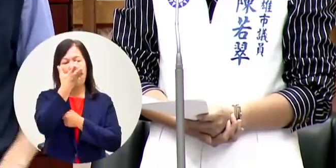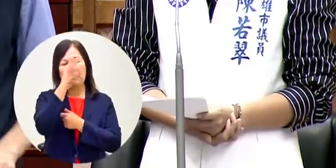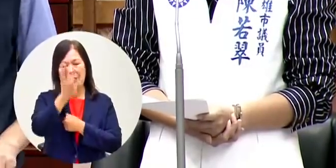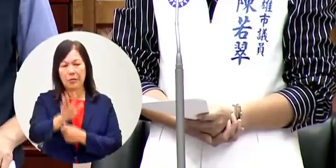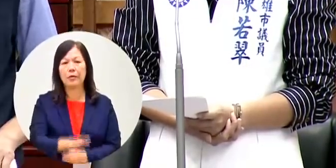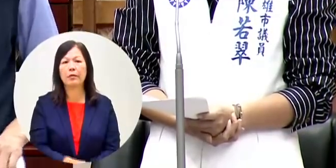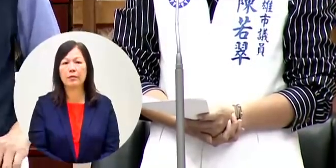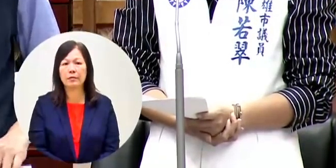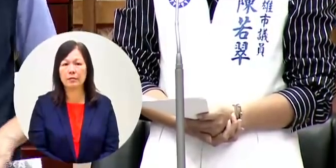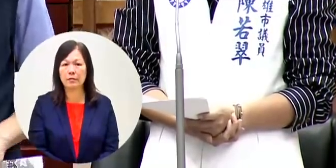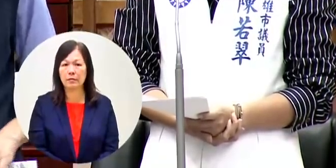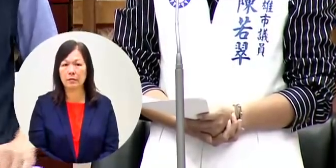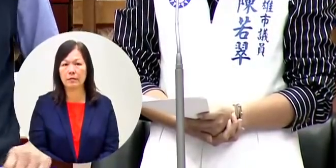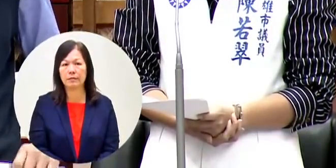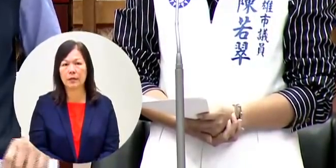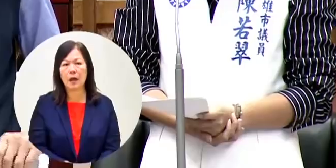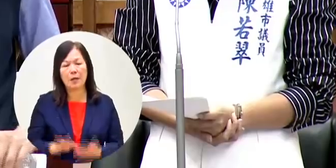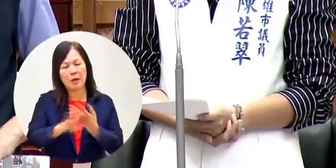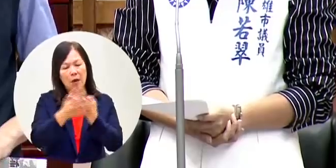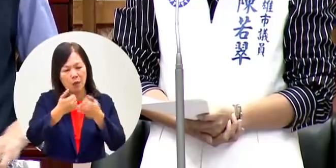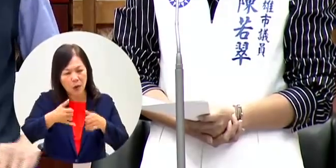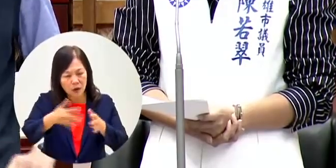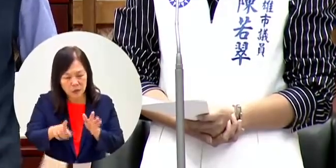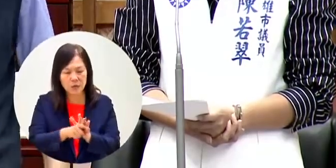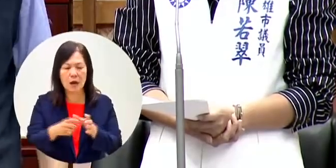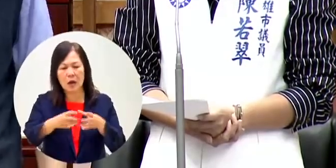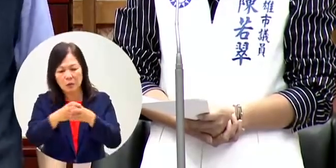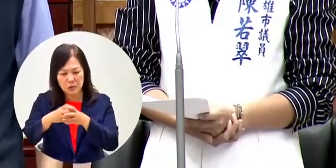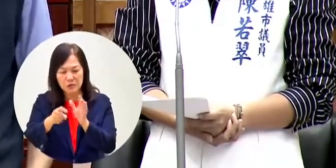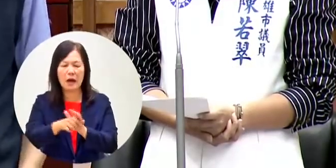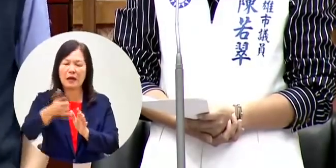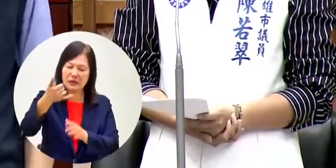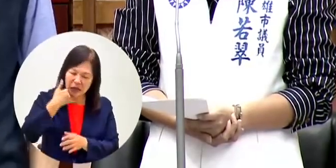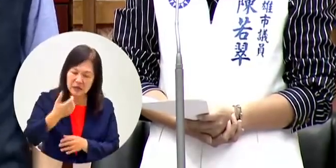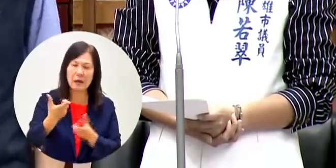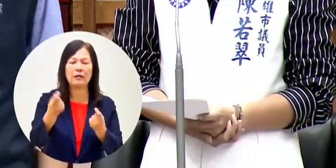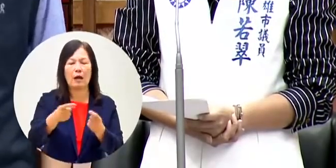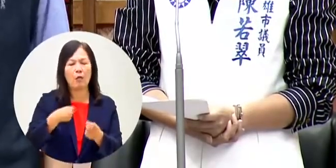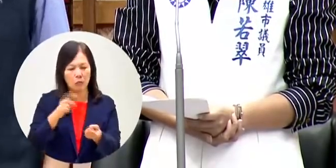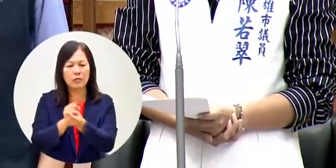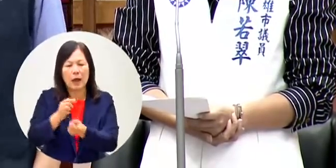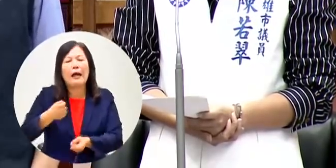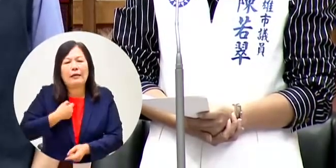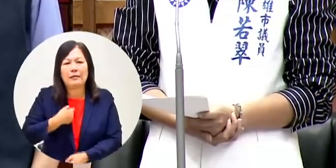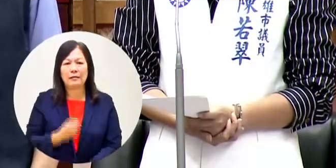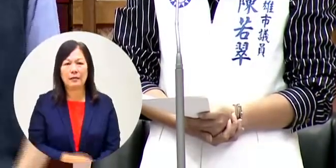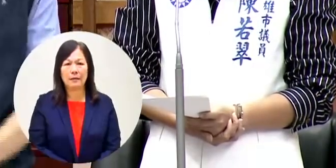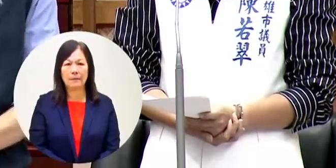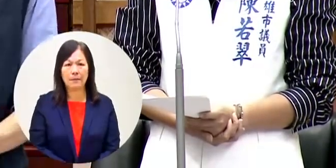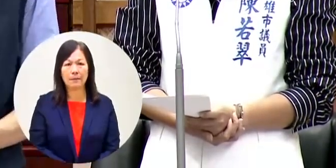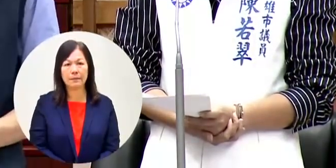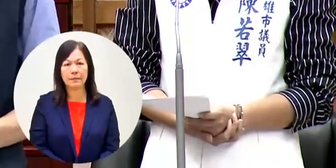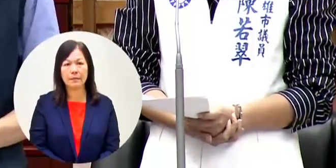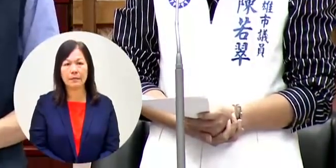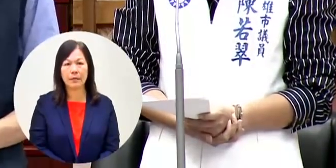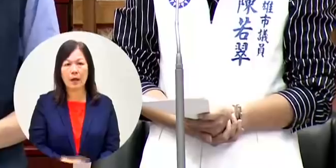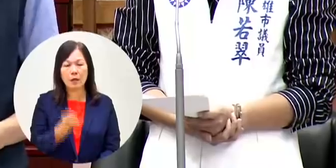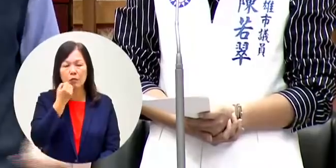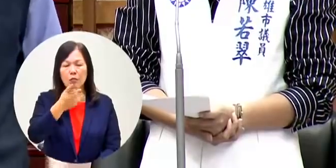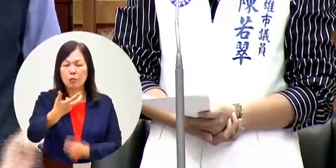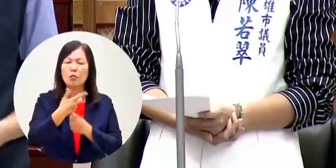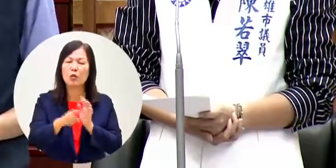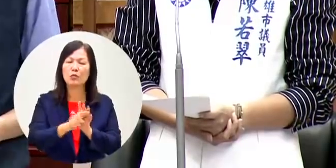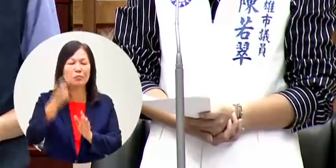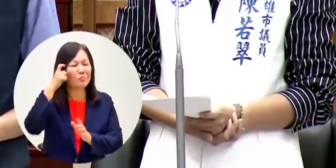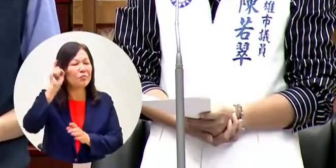络上啊、群组上打电话来，我了解他的意思是说，为什么要用一些这样子？